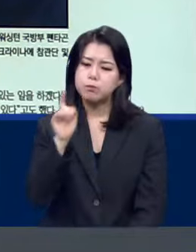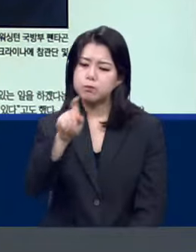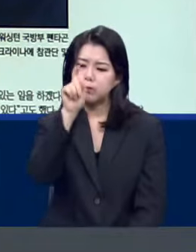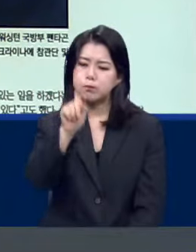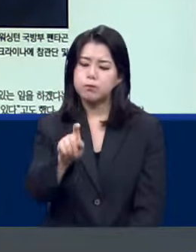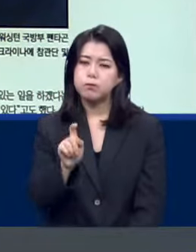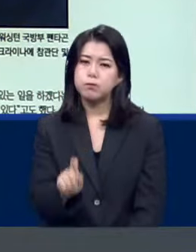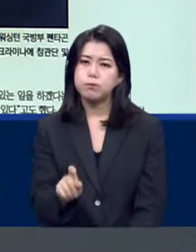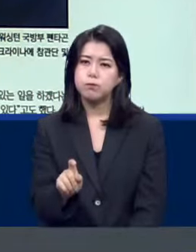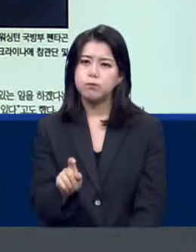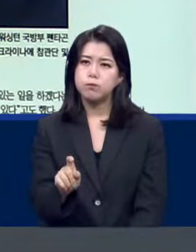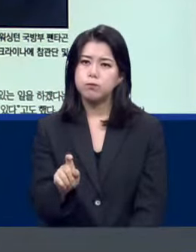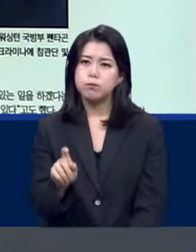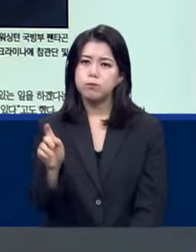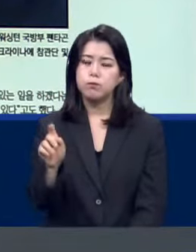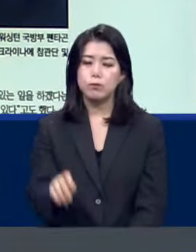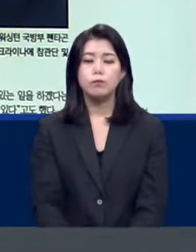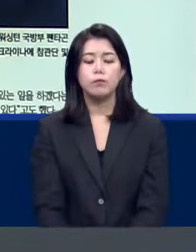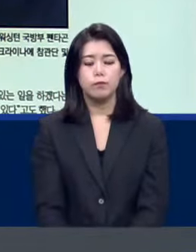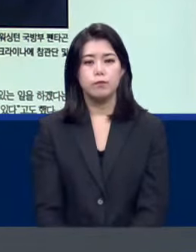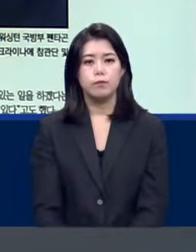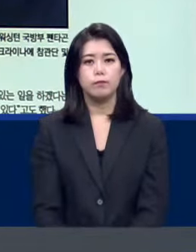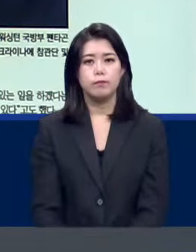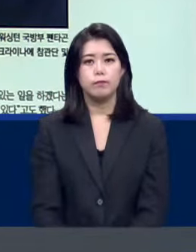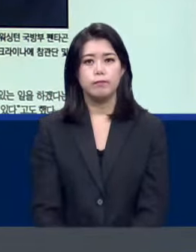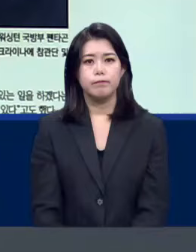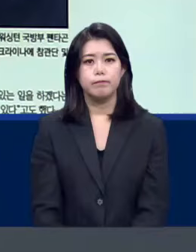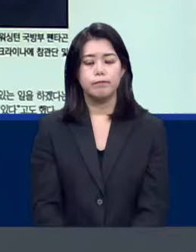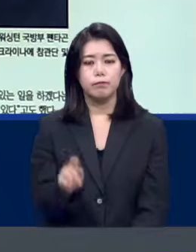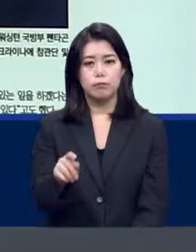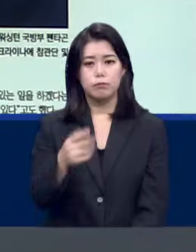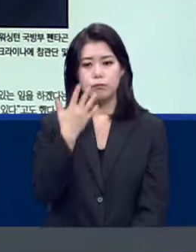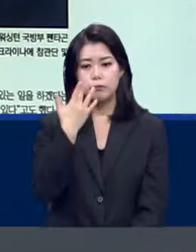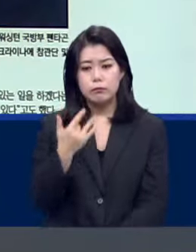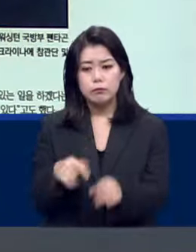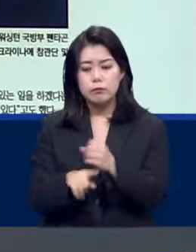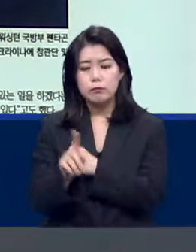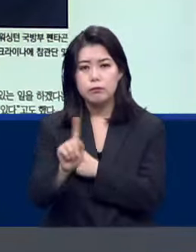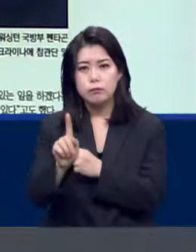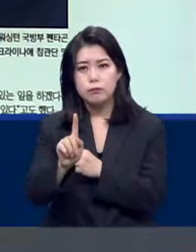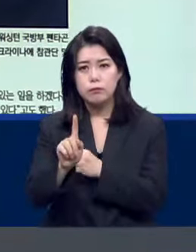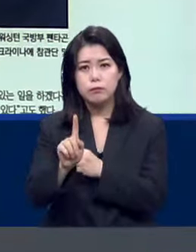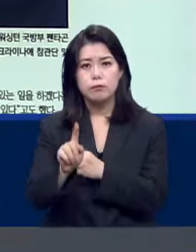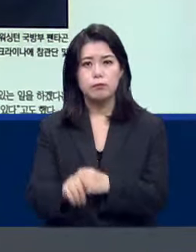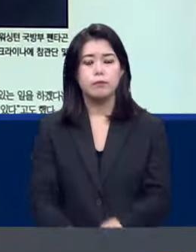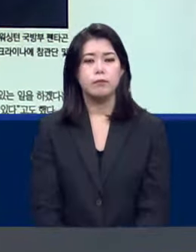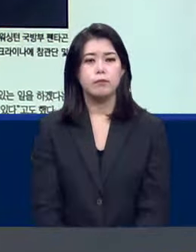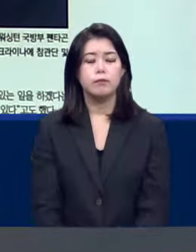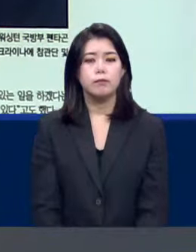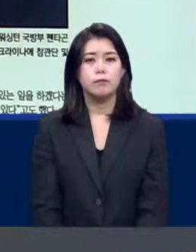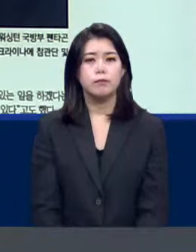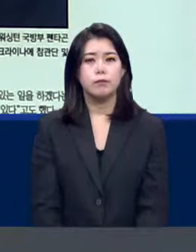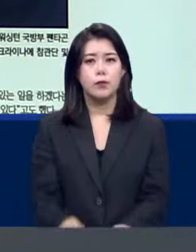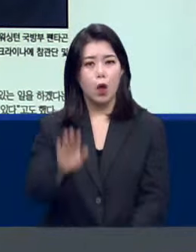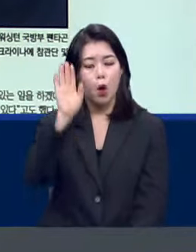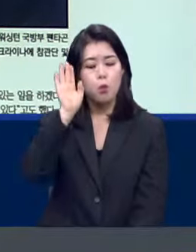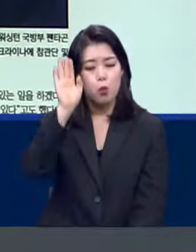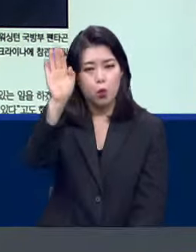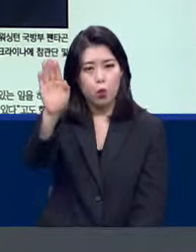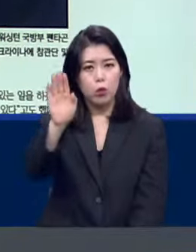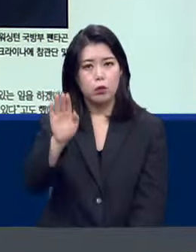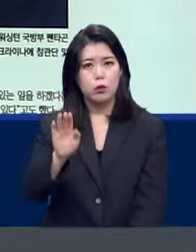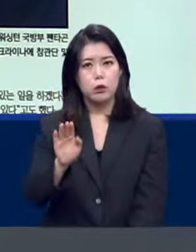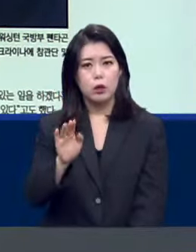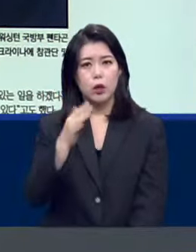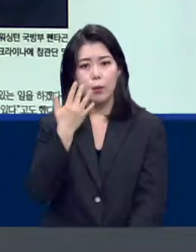합리적 의심이 들 수 있는 대목입니다 이게 어떻게 빠지게 되는지에 대해서는 손님 말씀처럼 앞으로 어떻게